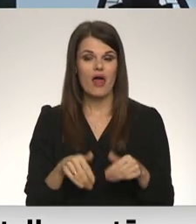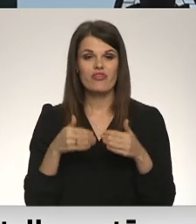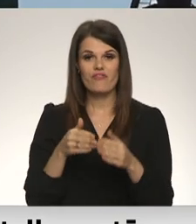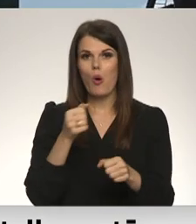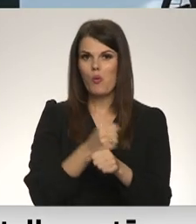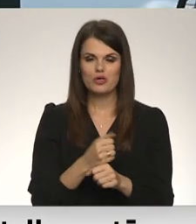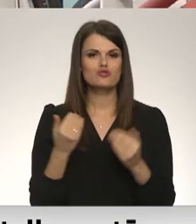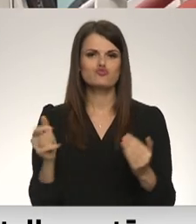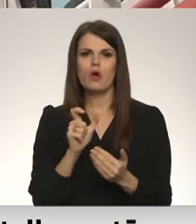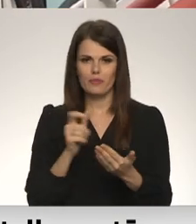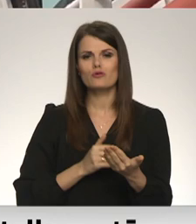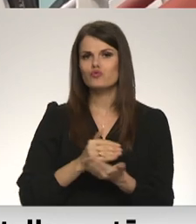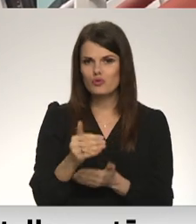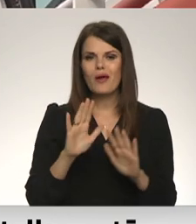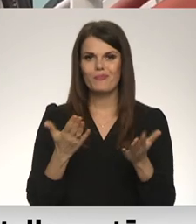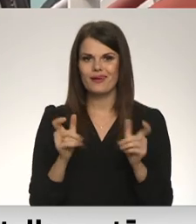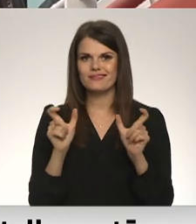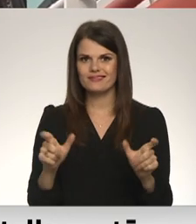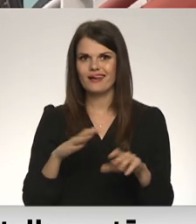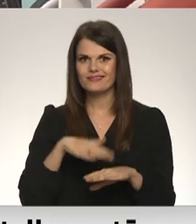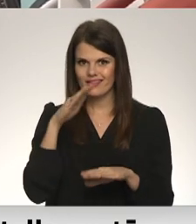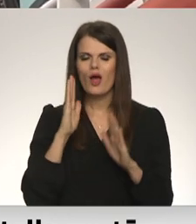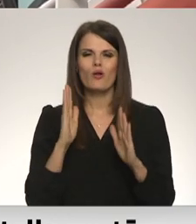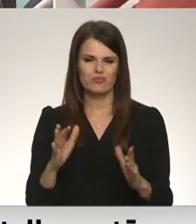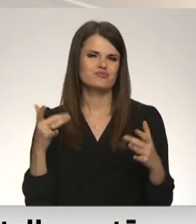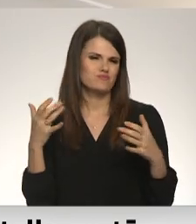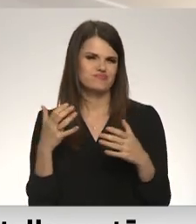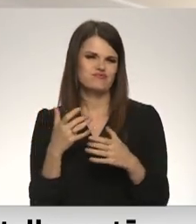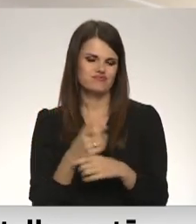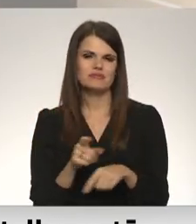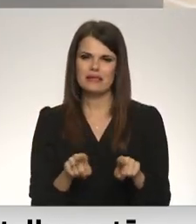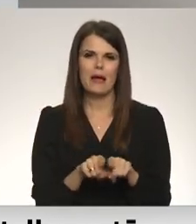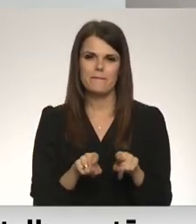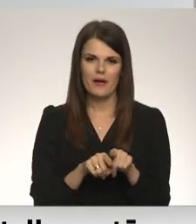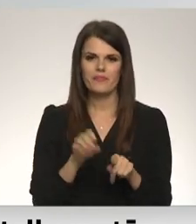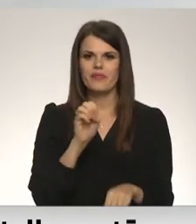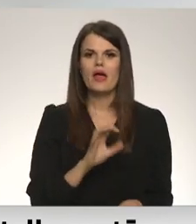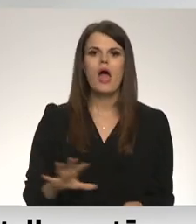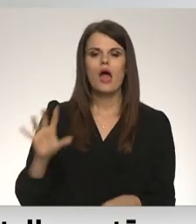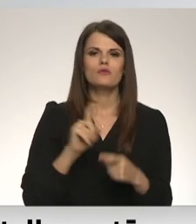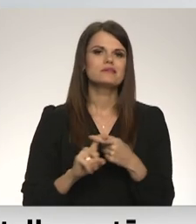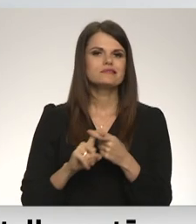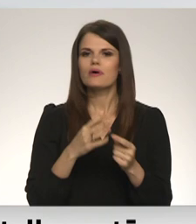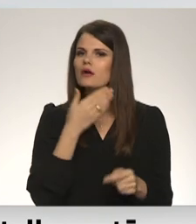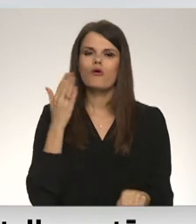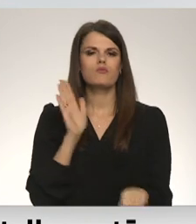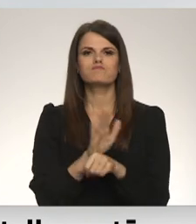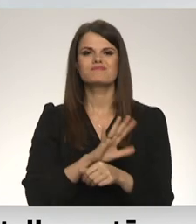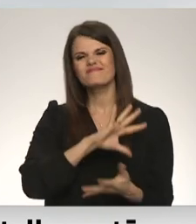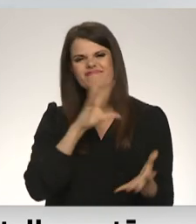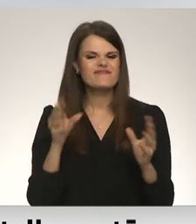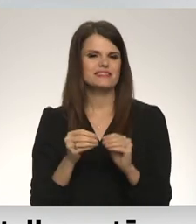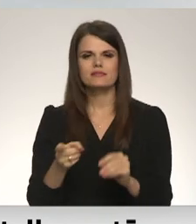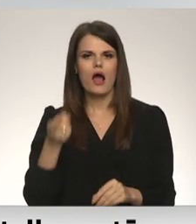nav apstājusies, tomēr sankcija ietekmē neizbēgami samazinās. Eiropas Savienība nav noteikusi visaptverošu